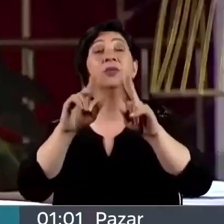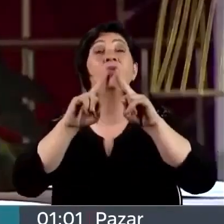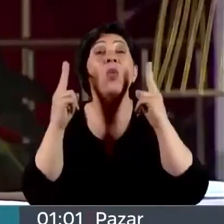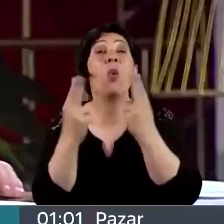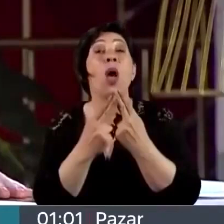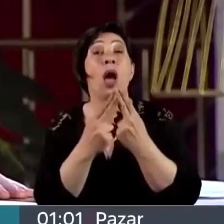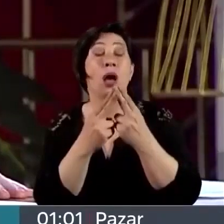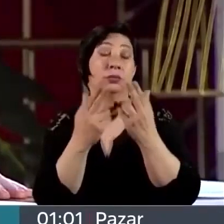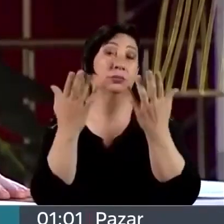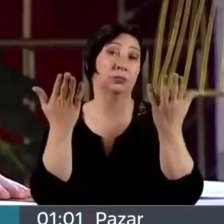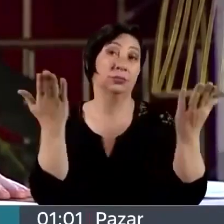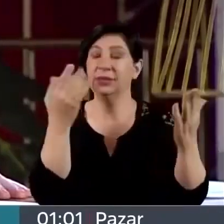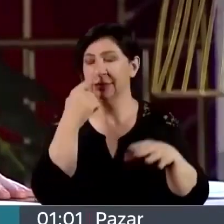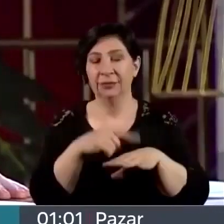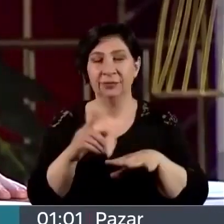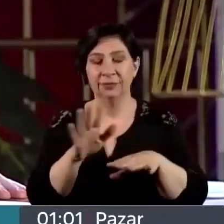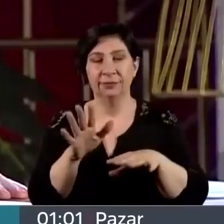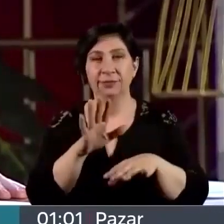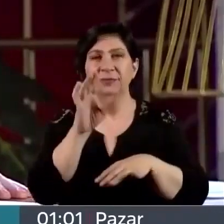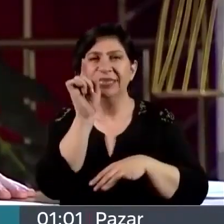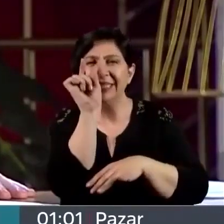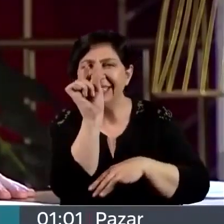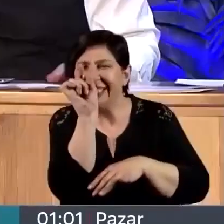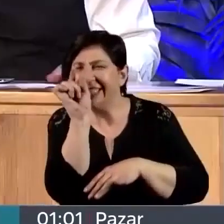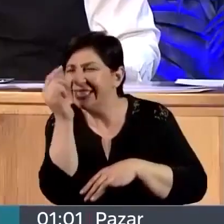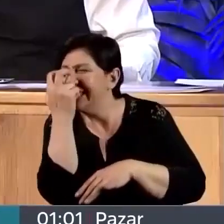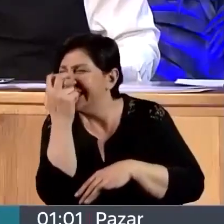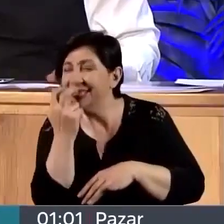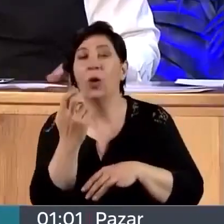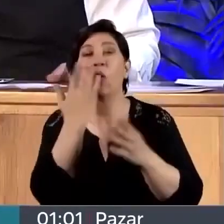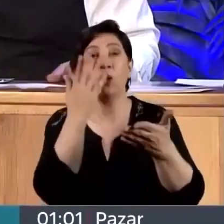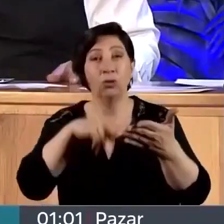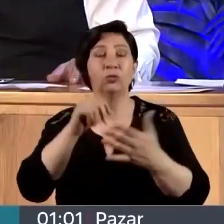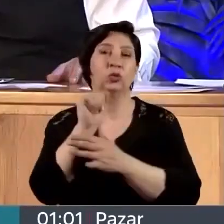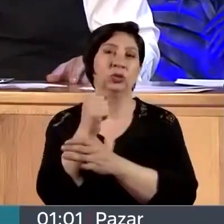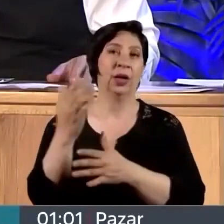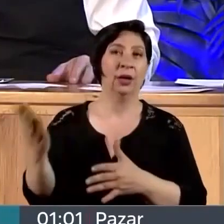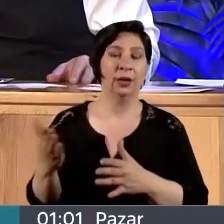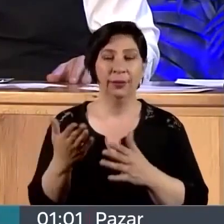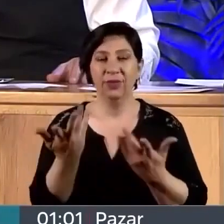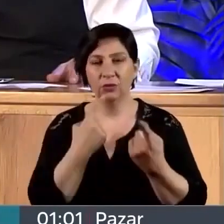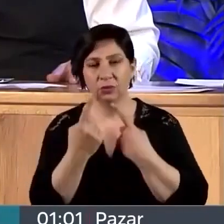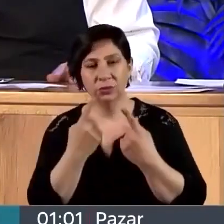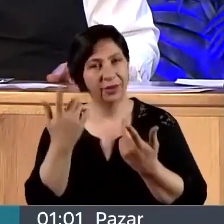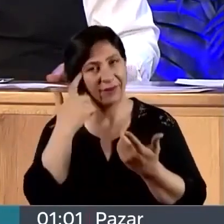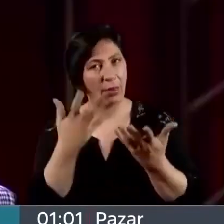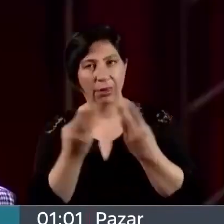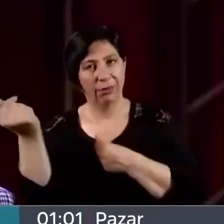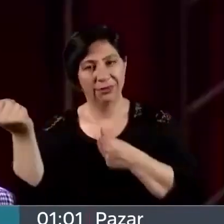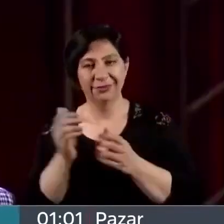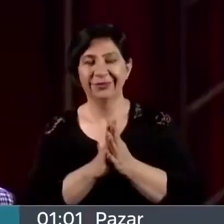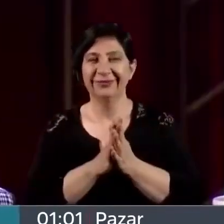çapında Evet. yani inanılmaz bir şey. Her satırını okuduğum müthiş bir ustamızdır. Ne konuşuyorduk? Kafam gitti